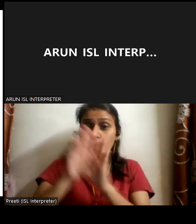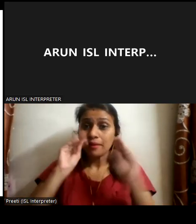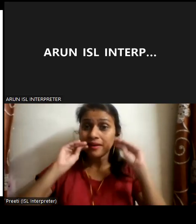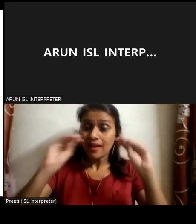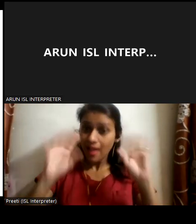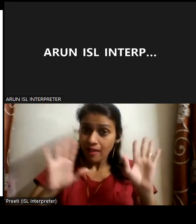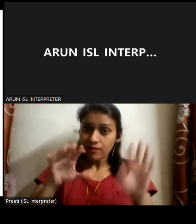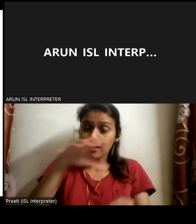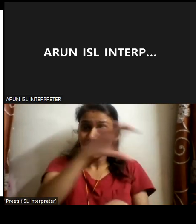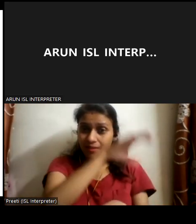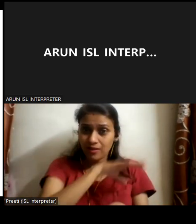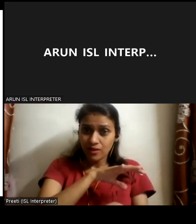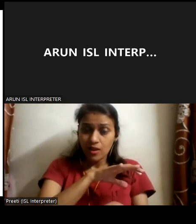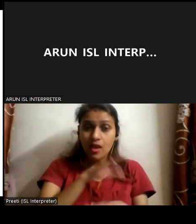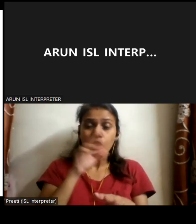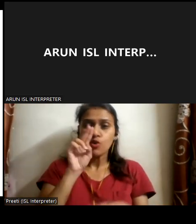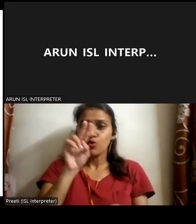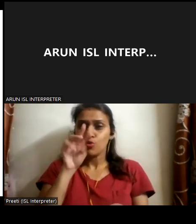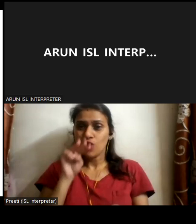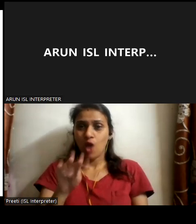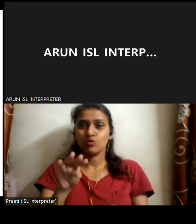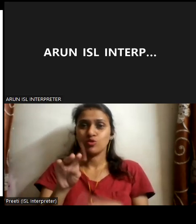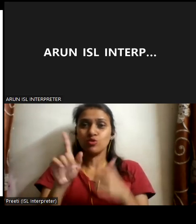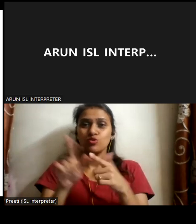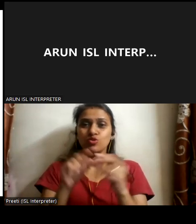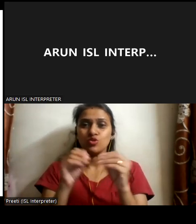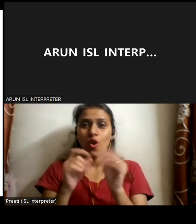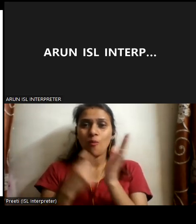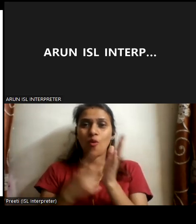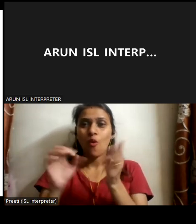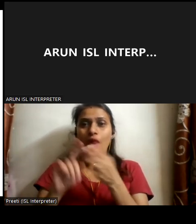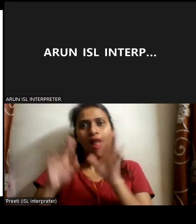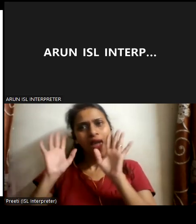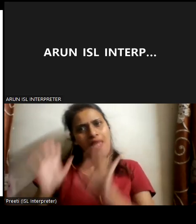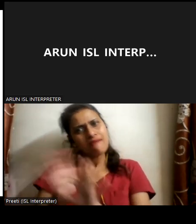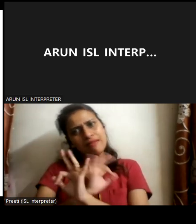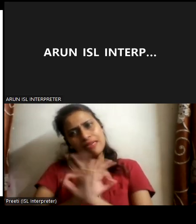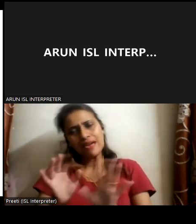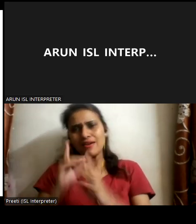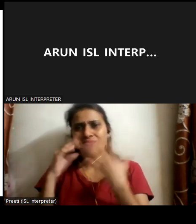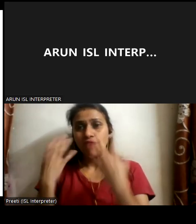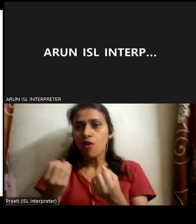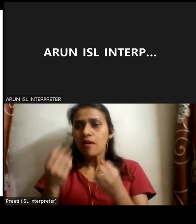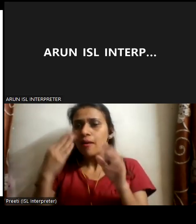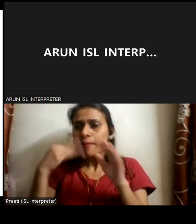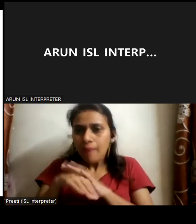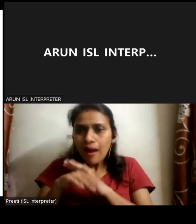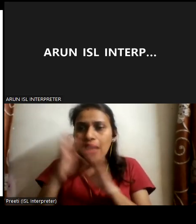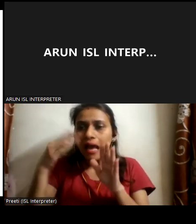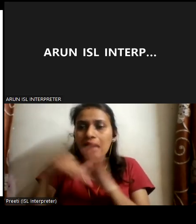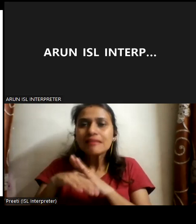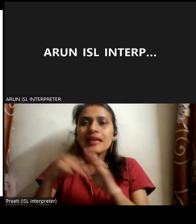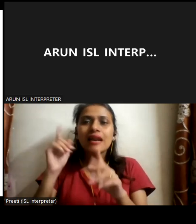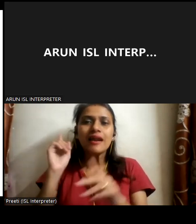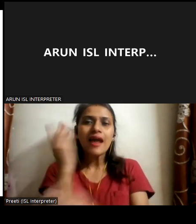around 2000 job roles, and out of that not even 1/10 of job roles have